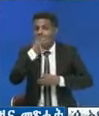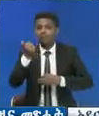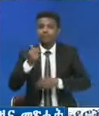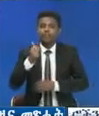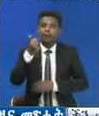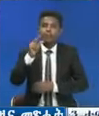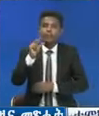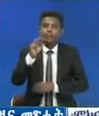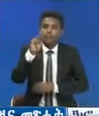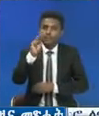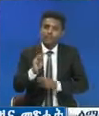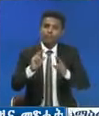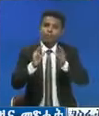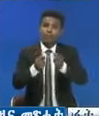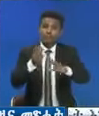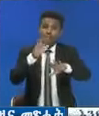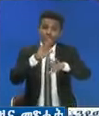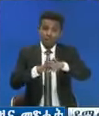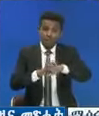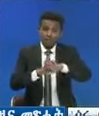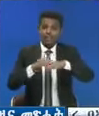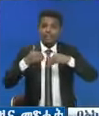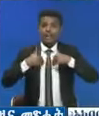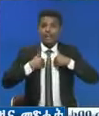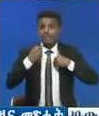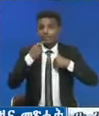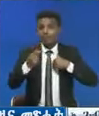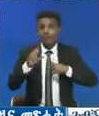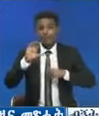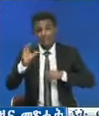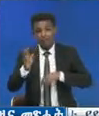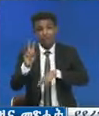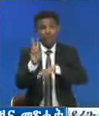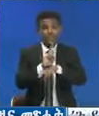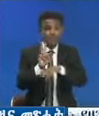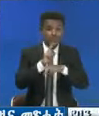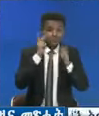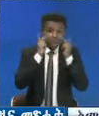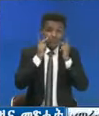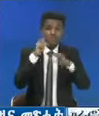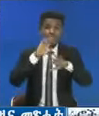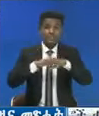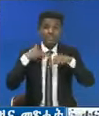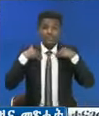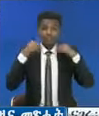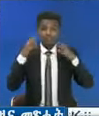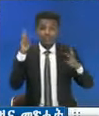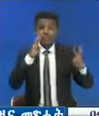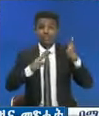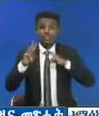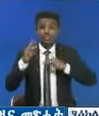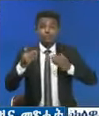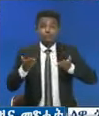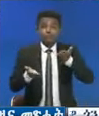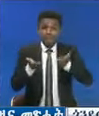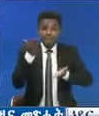በአብዛኛው ማለት ነው። አንበጣ መንጋ አለ እየተባለ ነው። በሬዲዮም በቴሌቪዥንም እያየን ነው። ከሱ ላይ ነው አሁን ያለን ችግር እንዲሁም ማለት